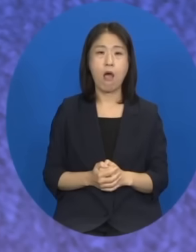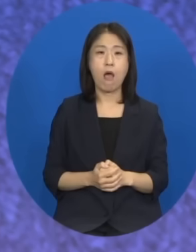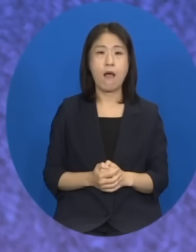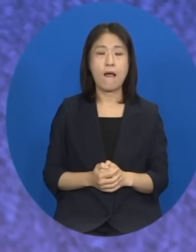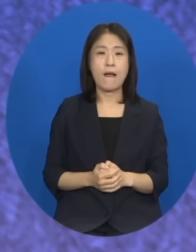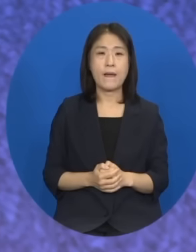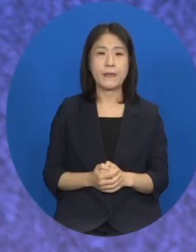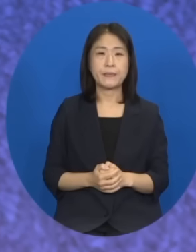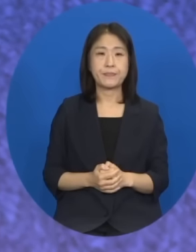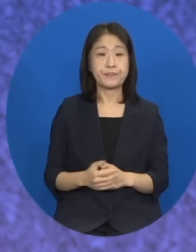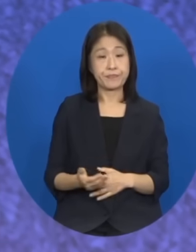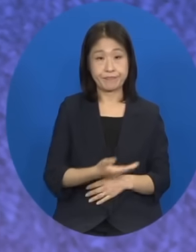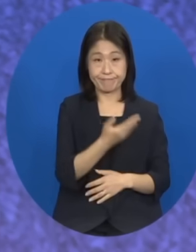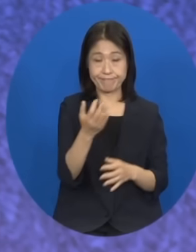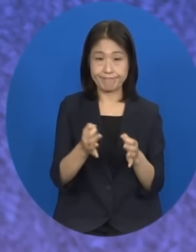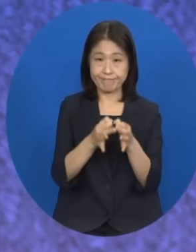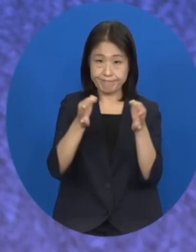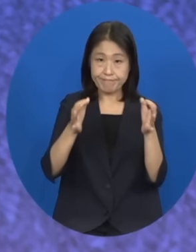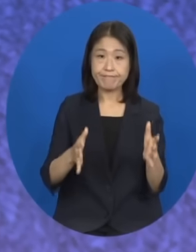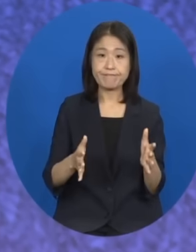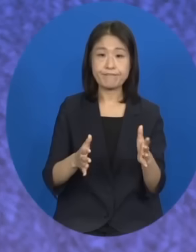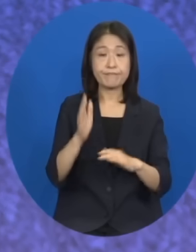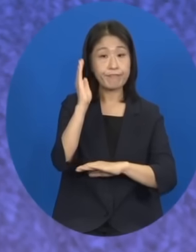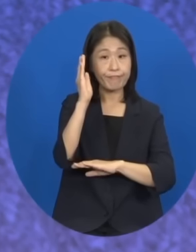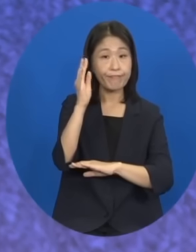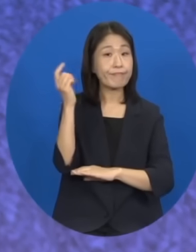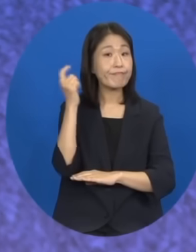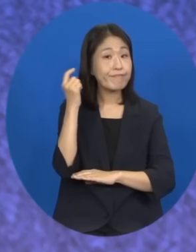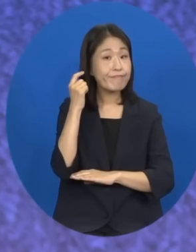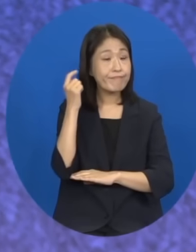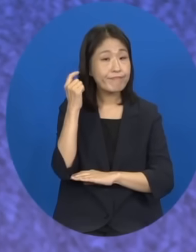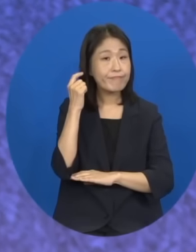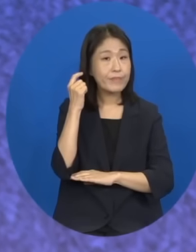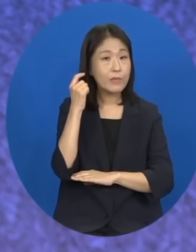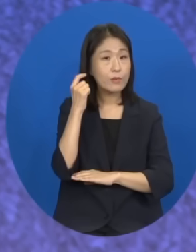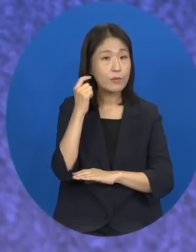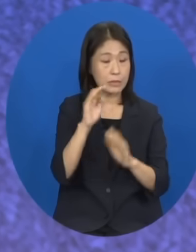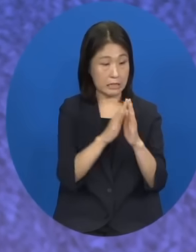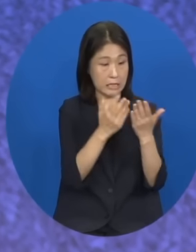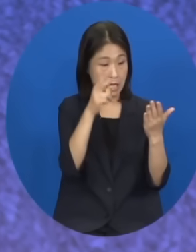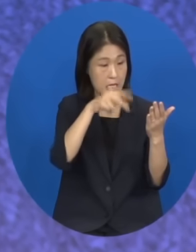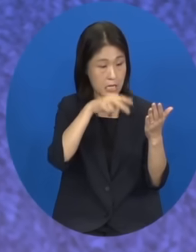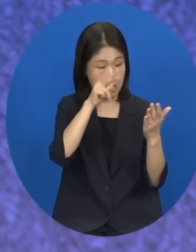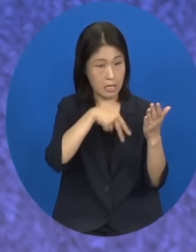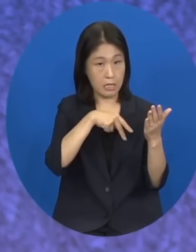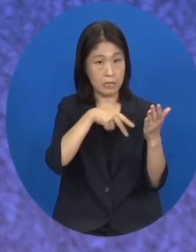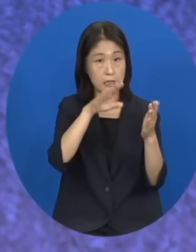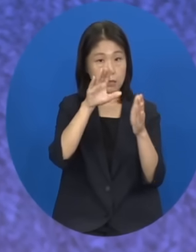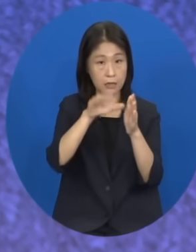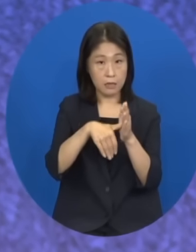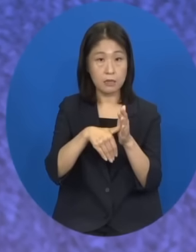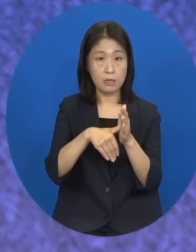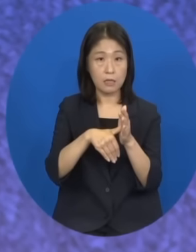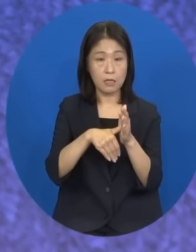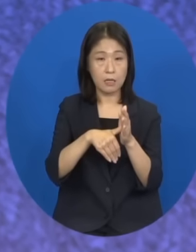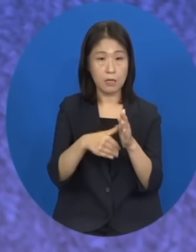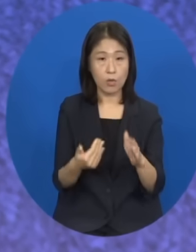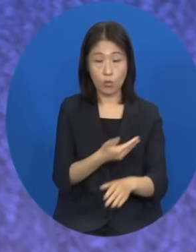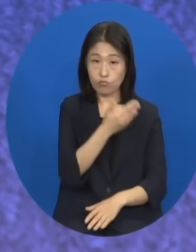여러분들이 그동안 설교를 듣거나 또는 신앙서적을 보면서 여러분들이 알고